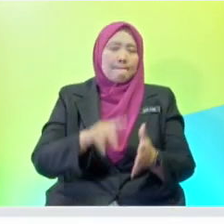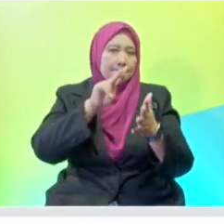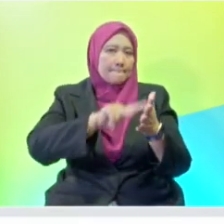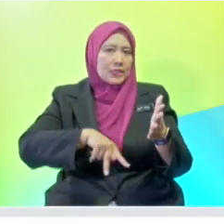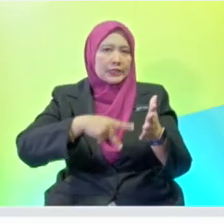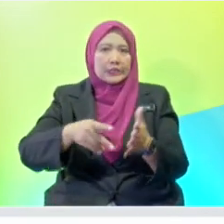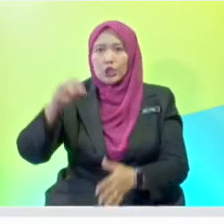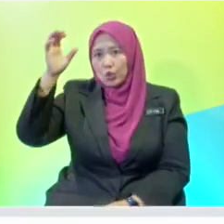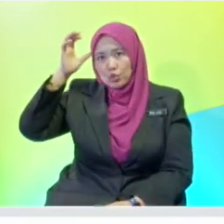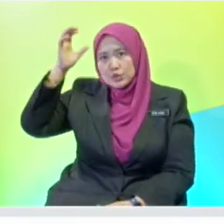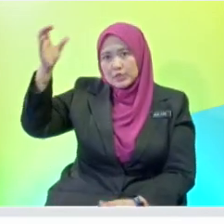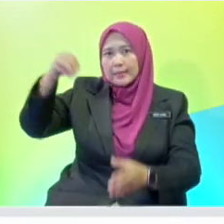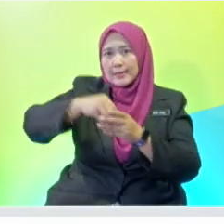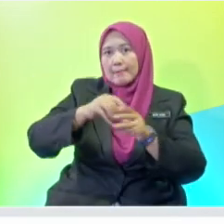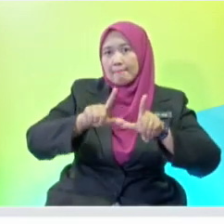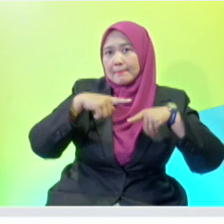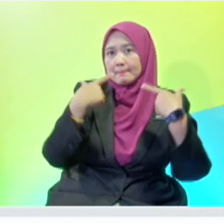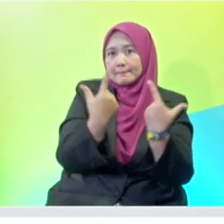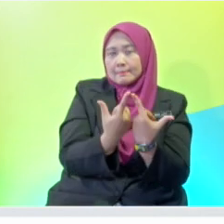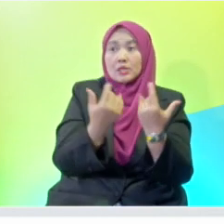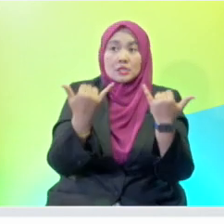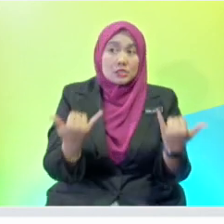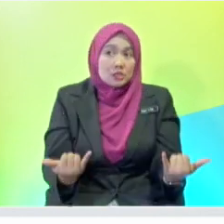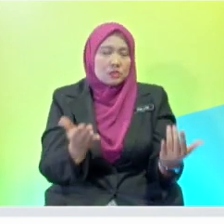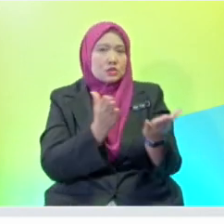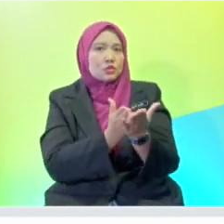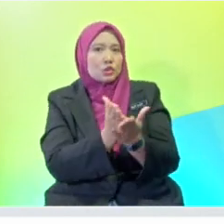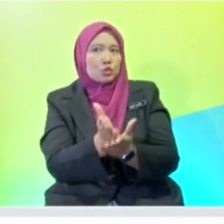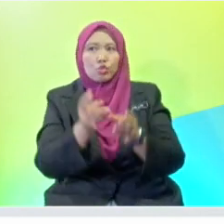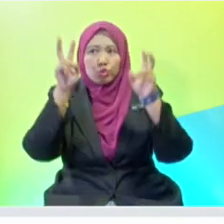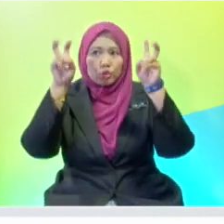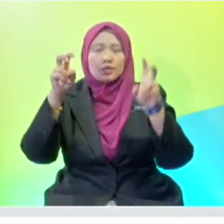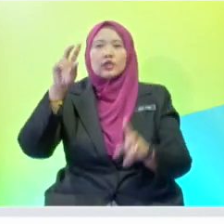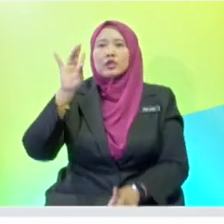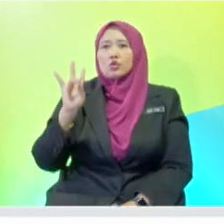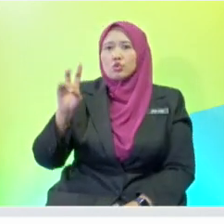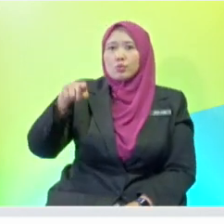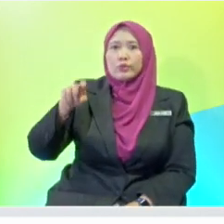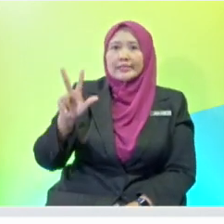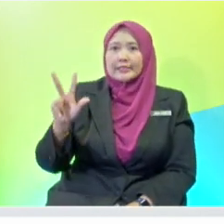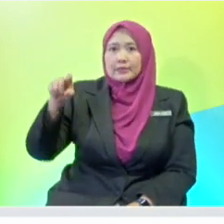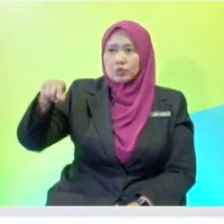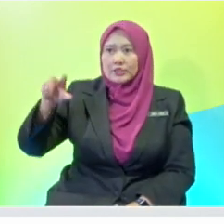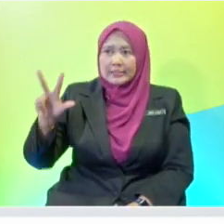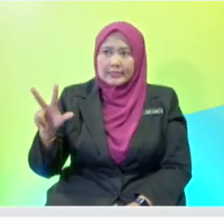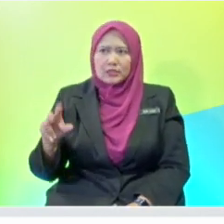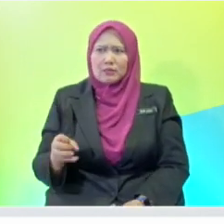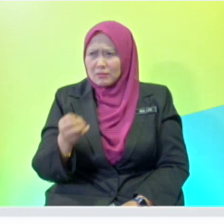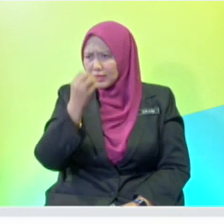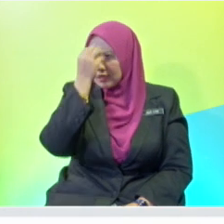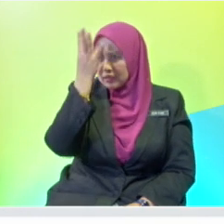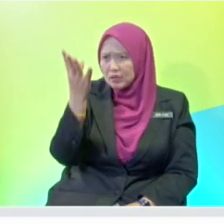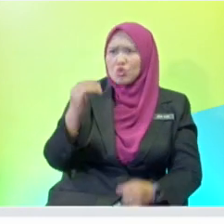seterusnya untuk pembelajaran 7 poin 3 populaan 3 menerangkan jenis dan sistem demensia jadi di sini